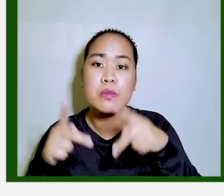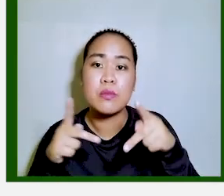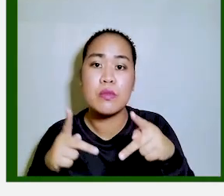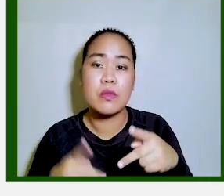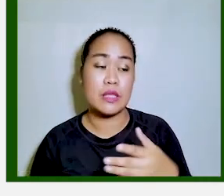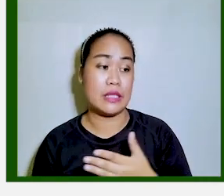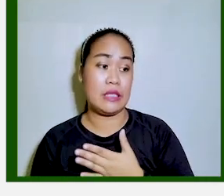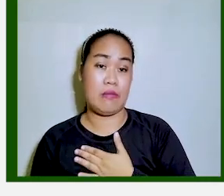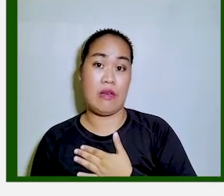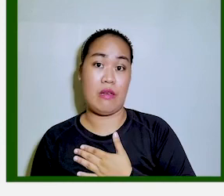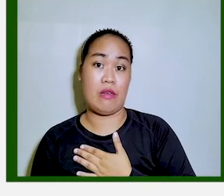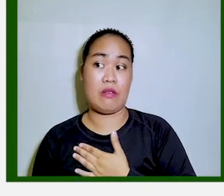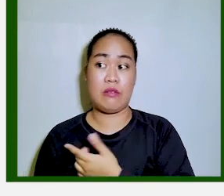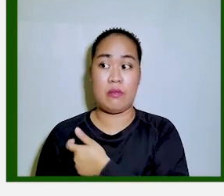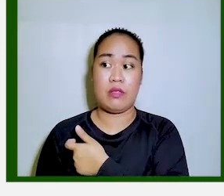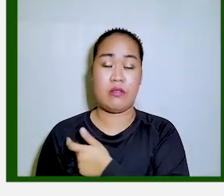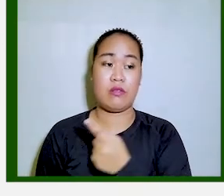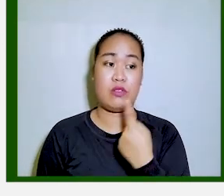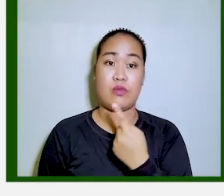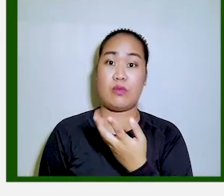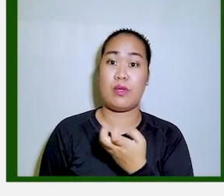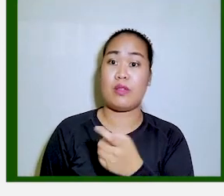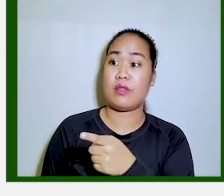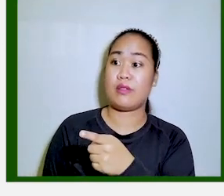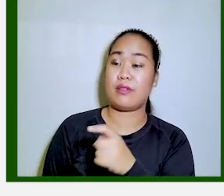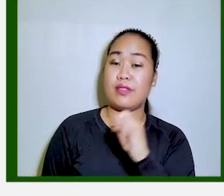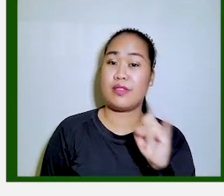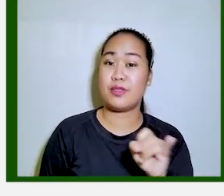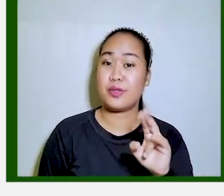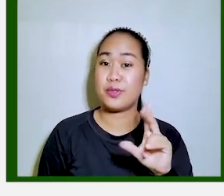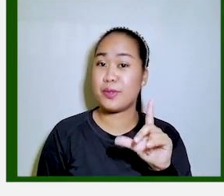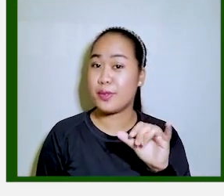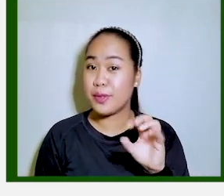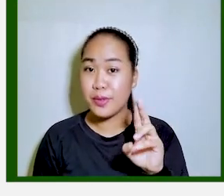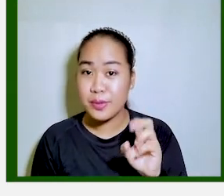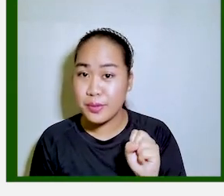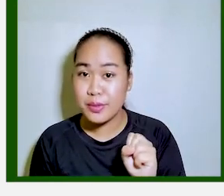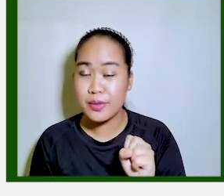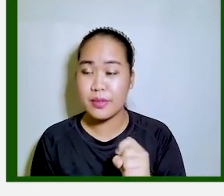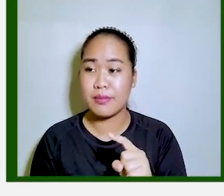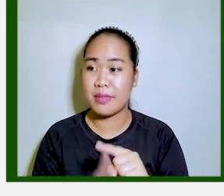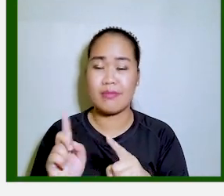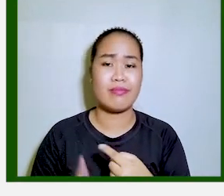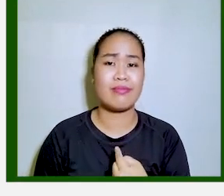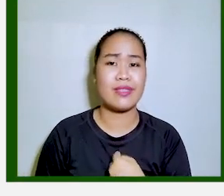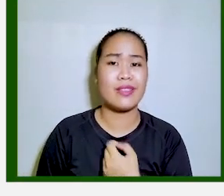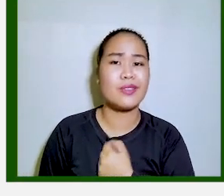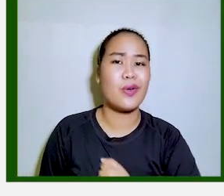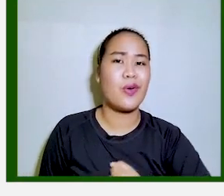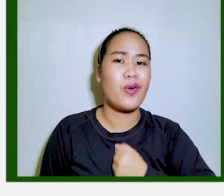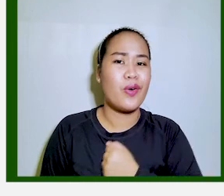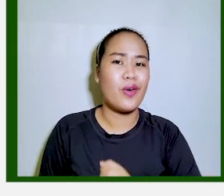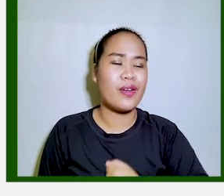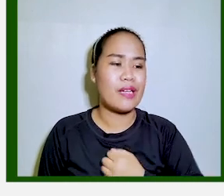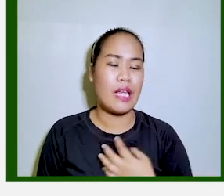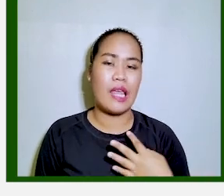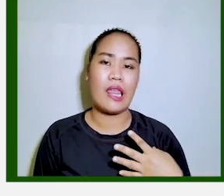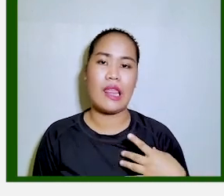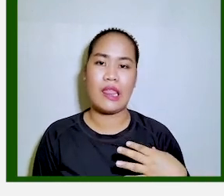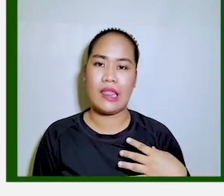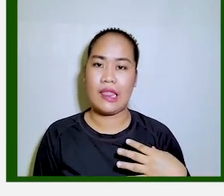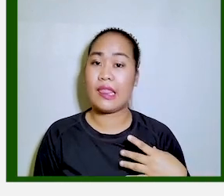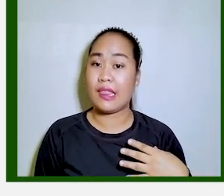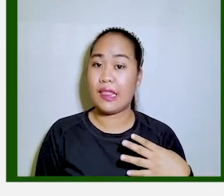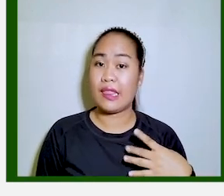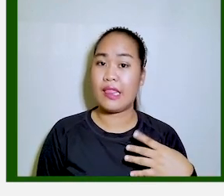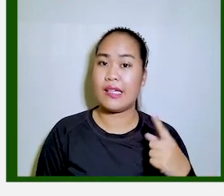mo? Sa akin, Julius? Di ba? Ako, sorry po, ha? Pero siguro I'll wait it out. Di ba? But then again, we will